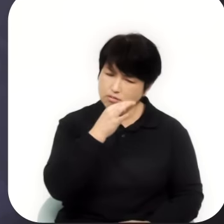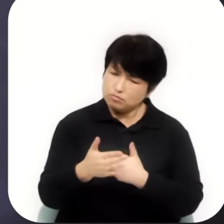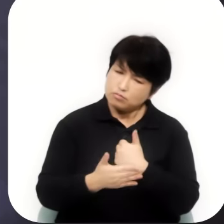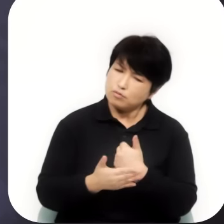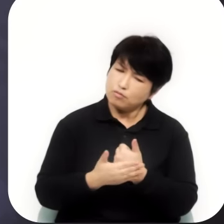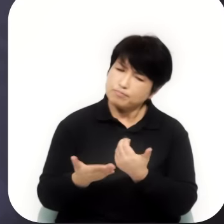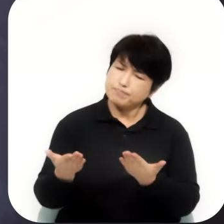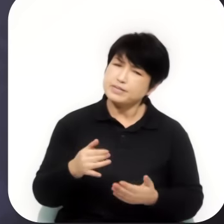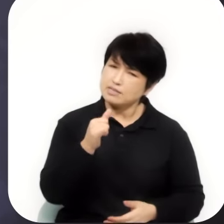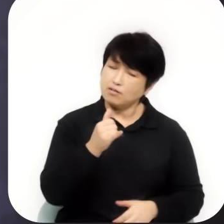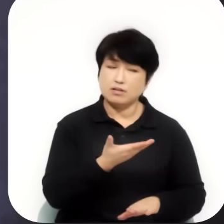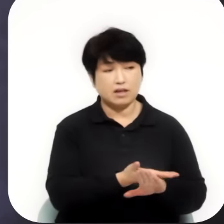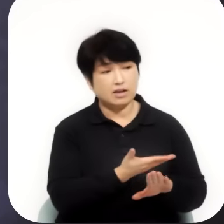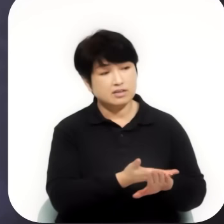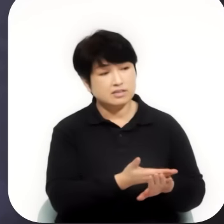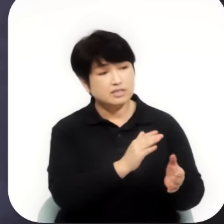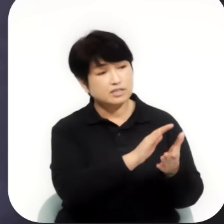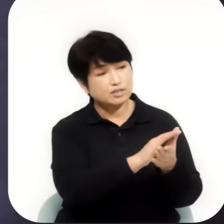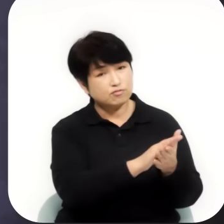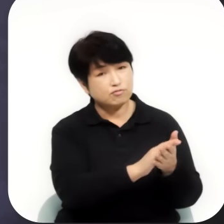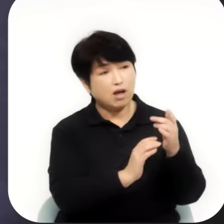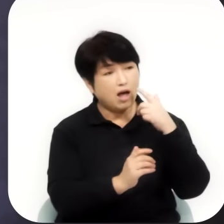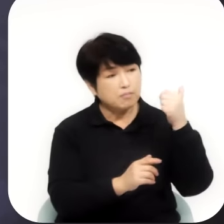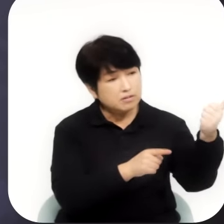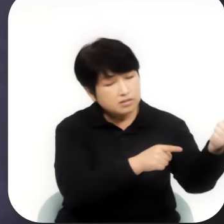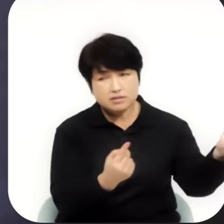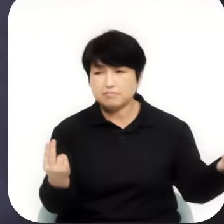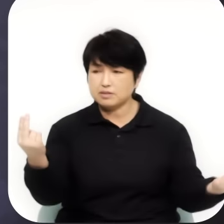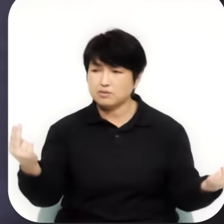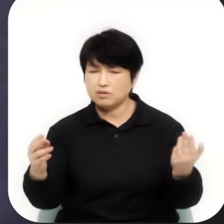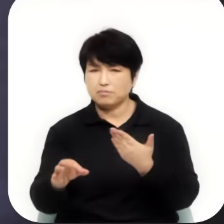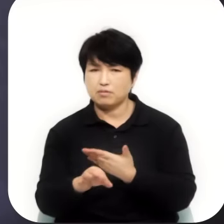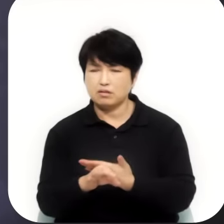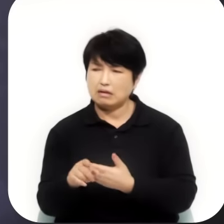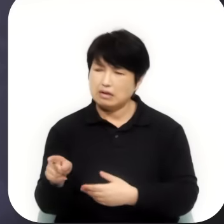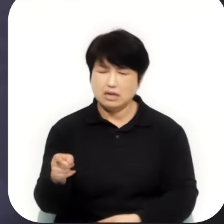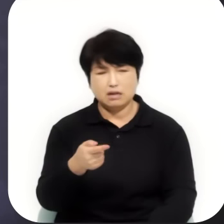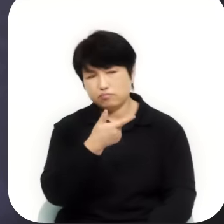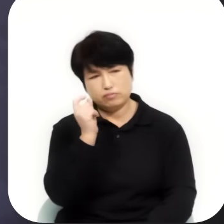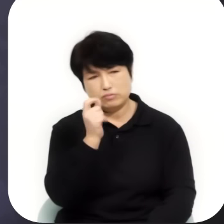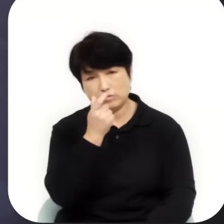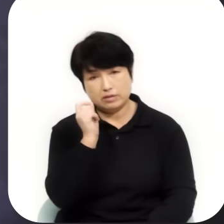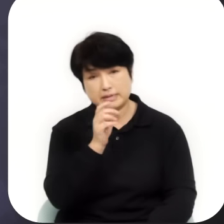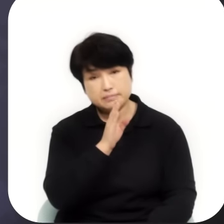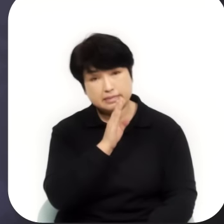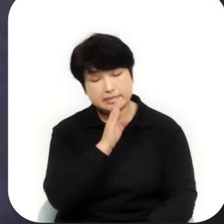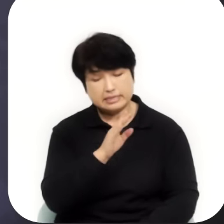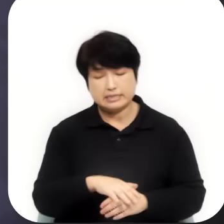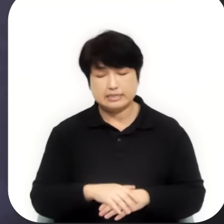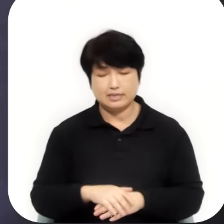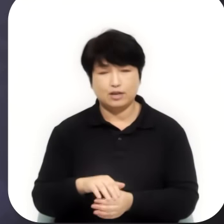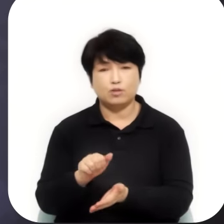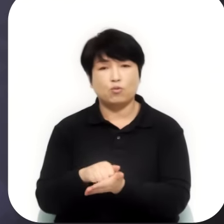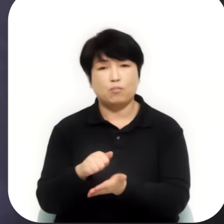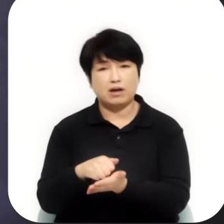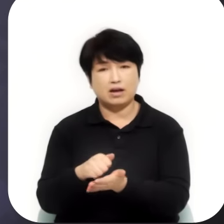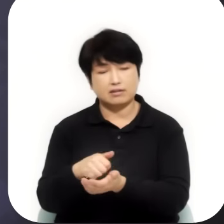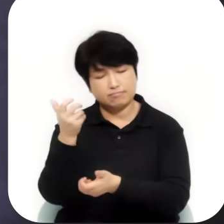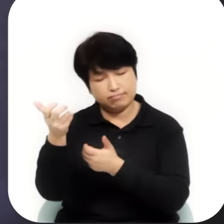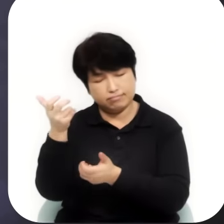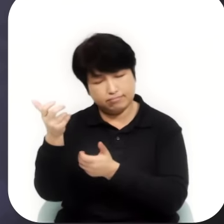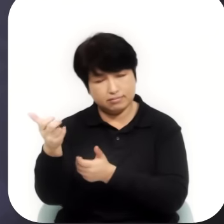다른 사람의 아버지하고 다른 아이들 아버지하고 비교해 보면 그만큼 못해줬어, 우리 아버지는.